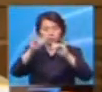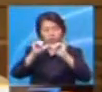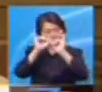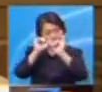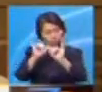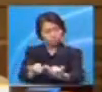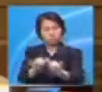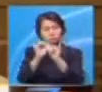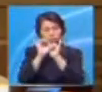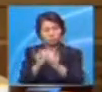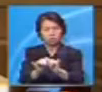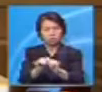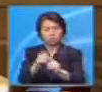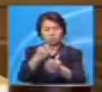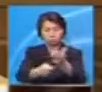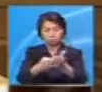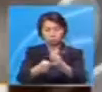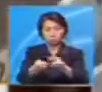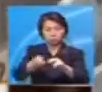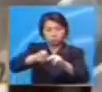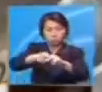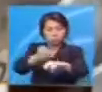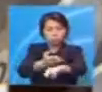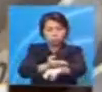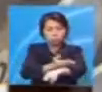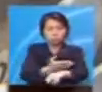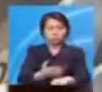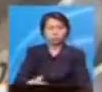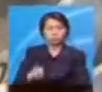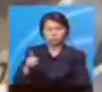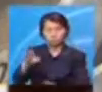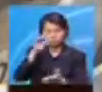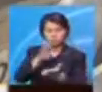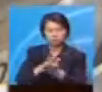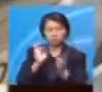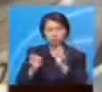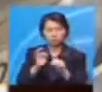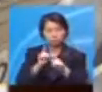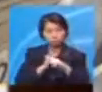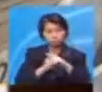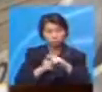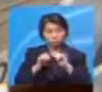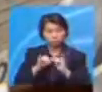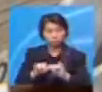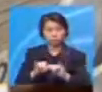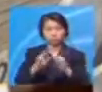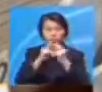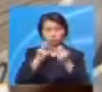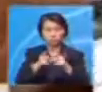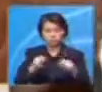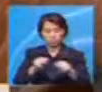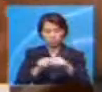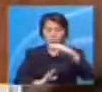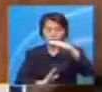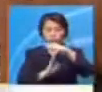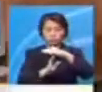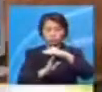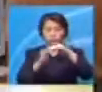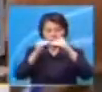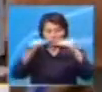mengekalkan kadar sekarang atau lebih baik beliau yakin jika sentimen positif berterusan unit tempatan akan mencah